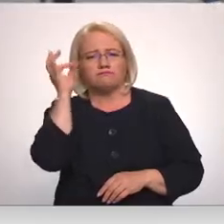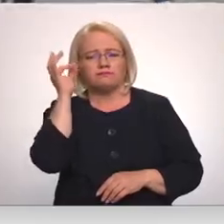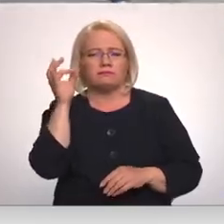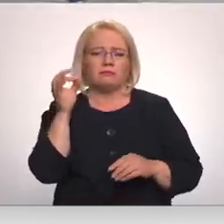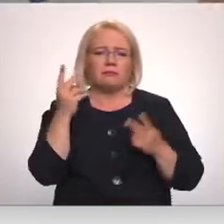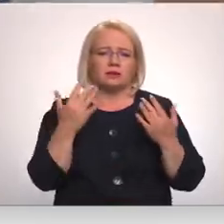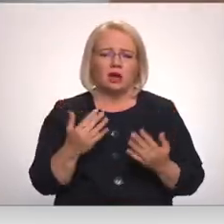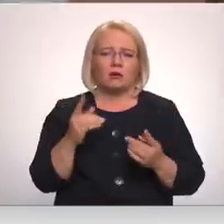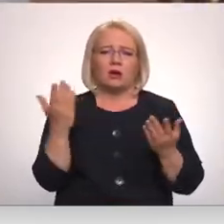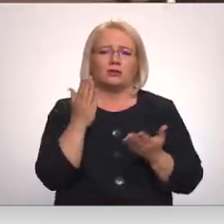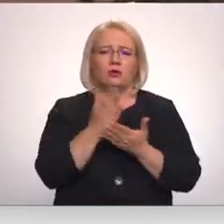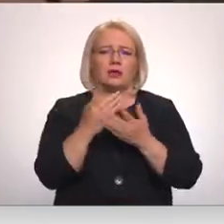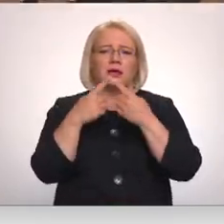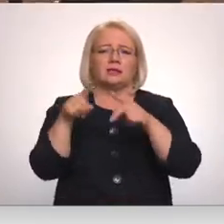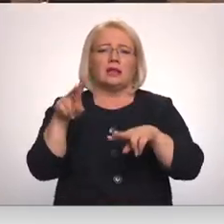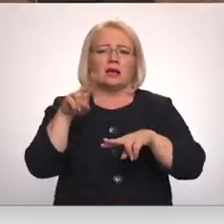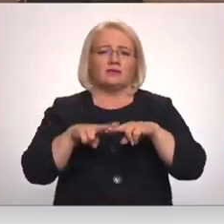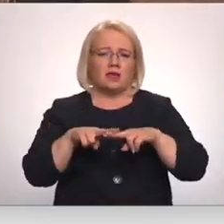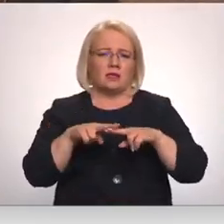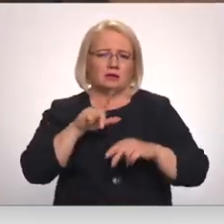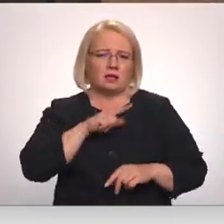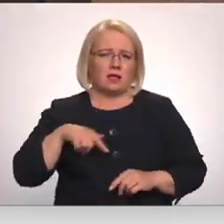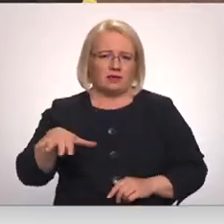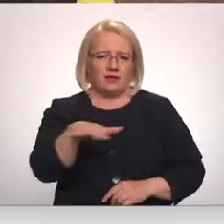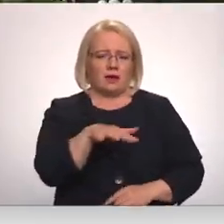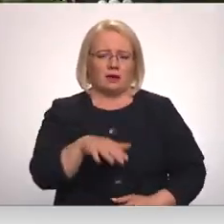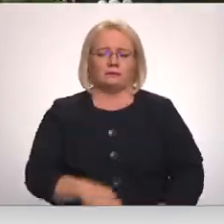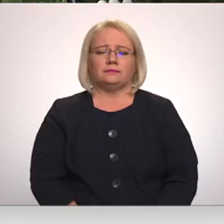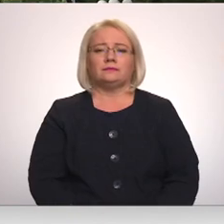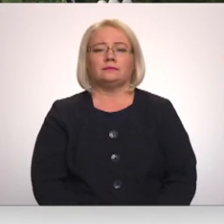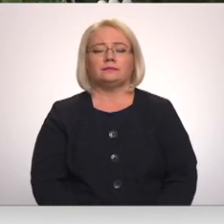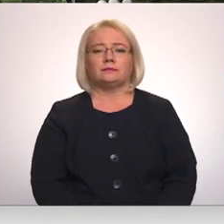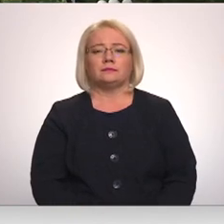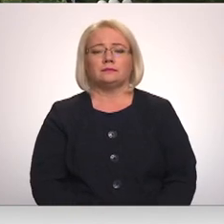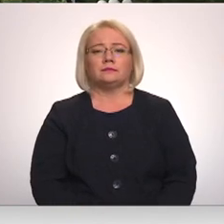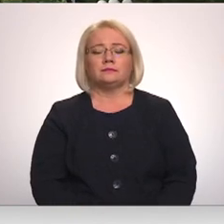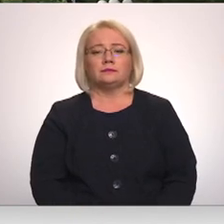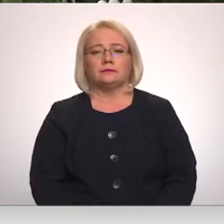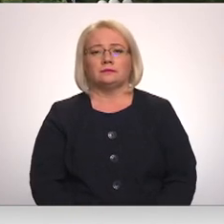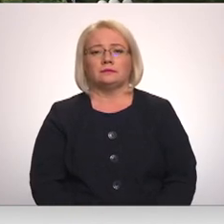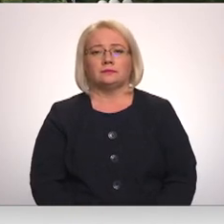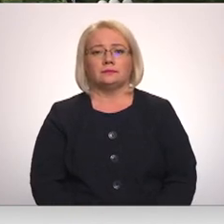arī citviet Latvijā. Vita Anstrete, Andris Sarma, Haralds Vecvagars un Aigars Kovaļevskis, Latvijas televīzija.